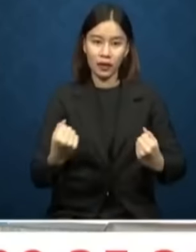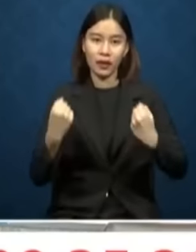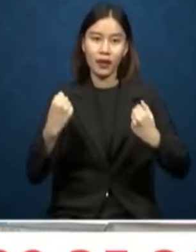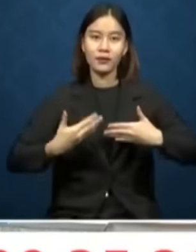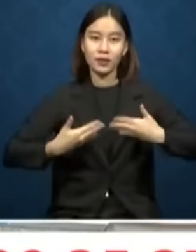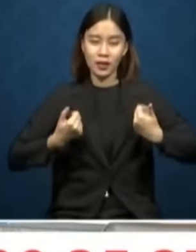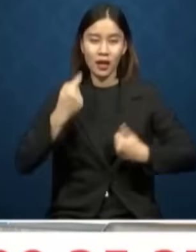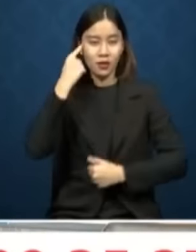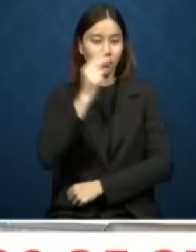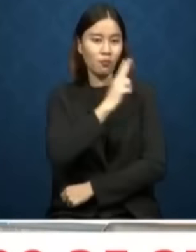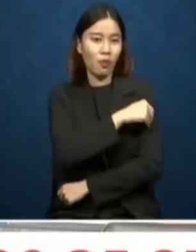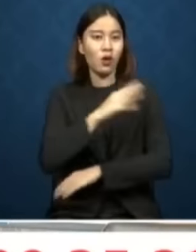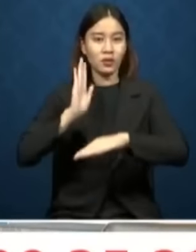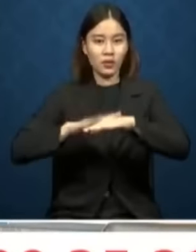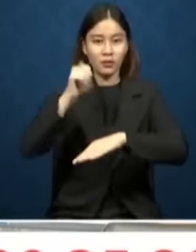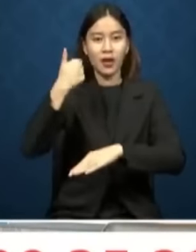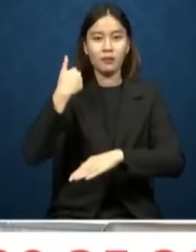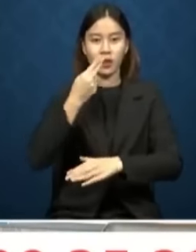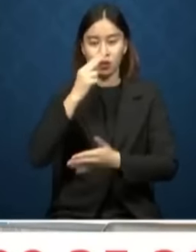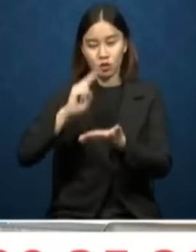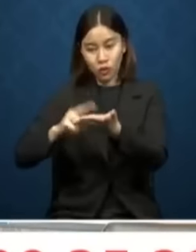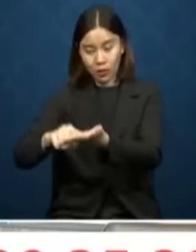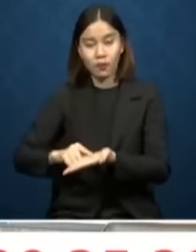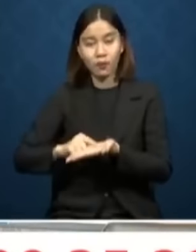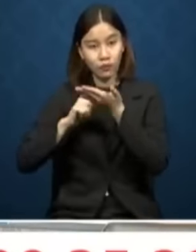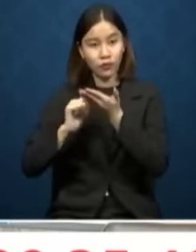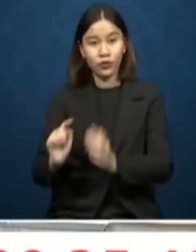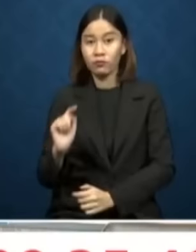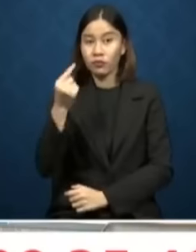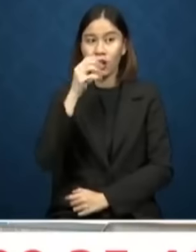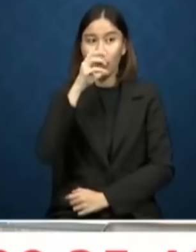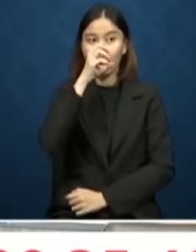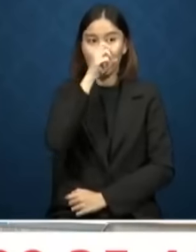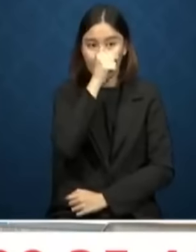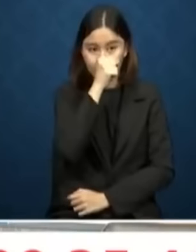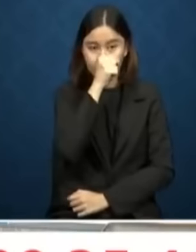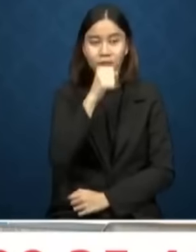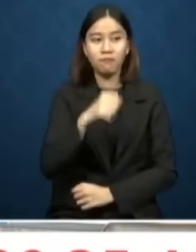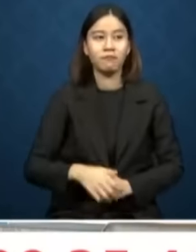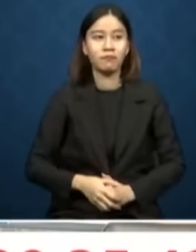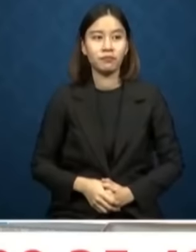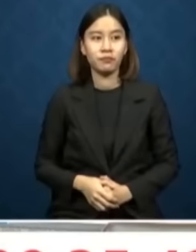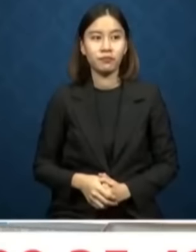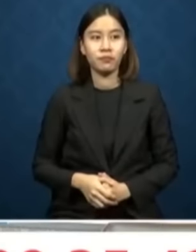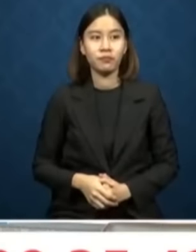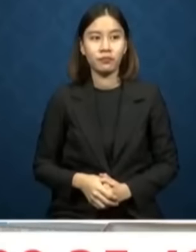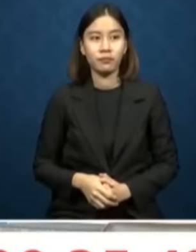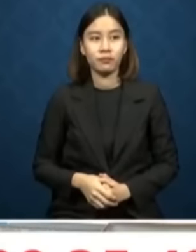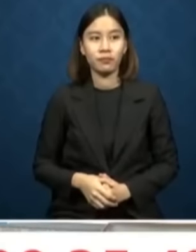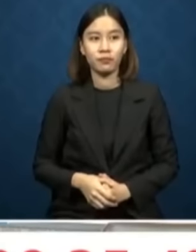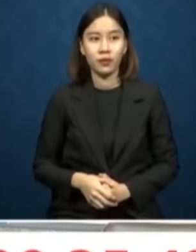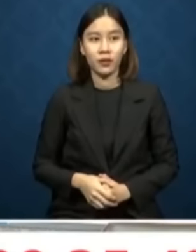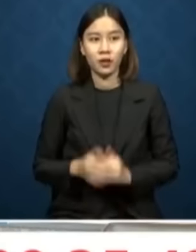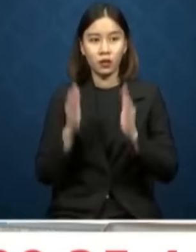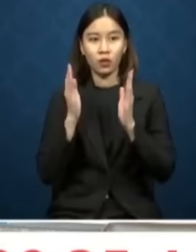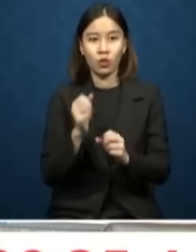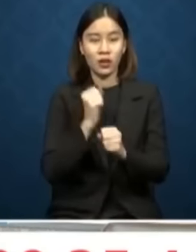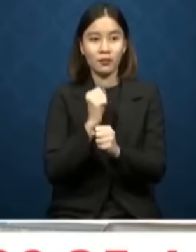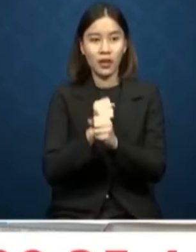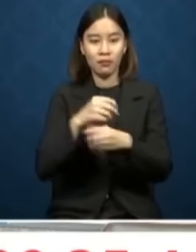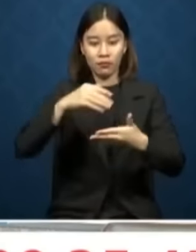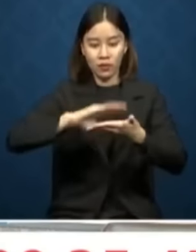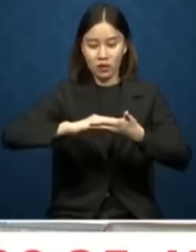ฝีมือดีได้รับจดหมายล่าสุดตอบมาอย่างนี้ครับเป็นจดหมายลับมากเลย2ชั้นเลยเจ้าหน้าที่ไม่กล้าเปิดรอผ